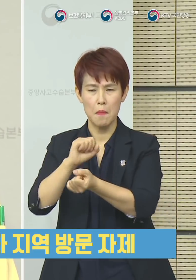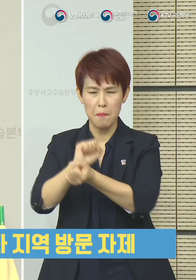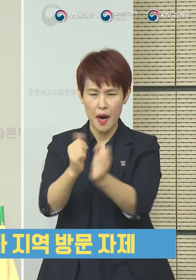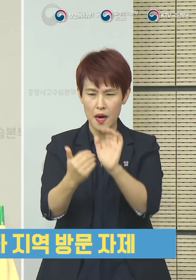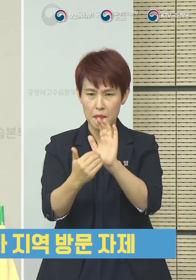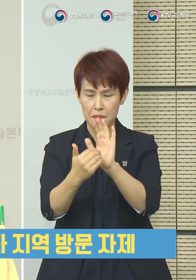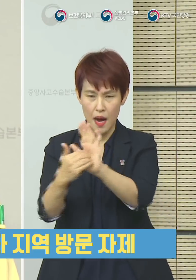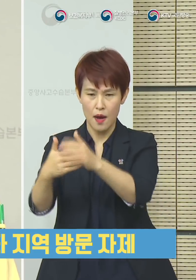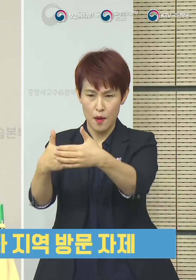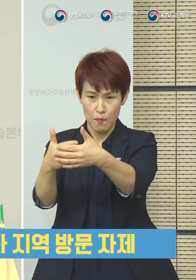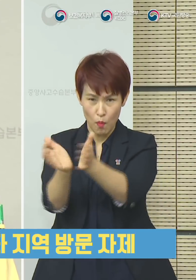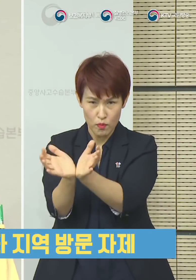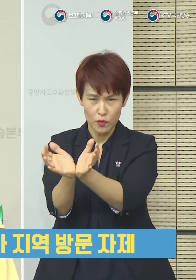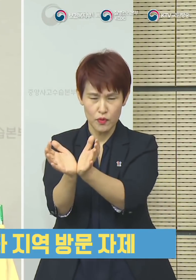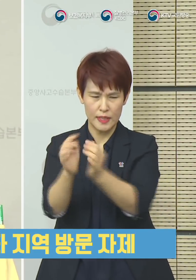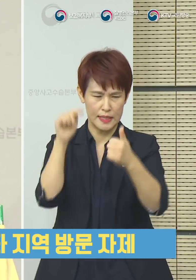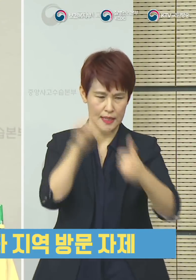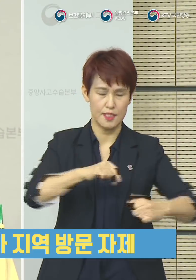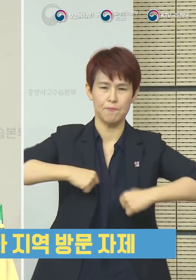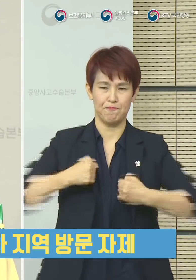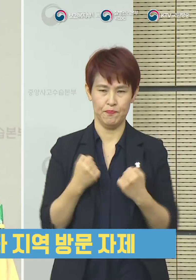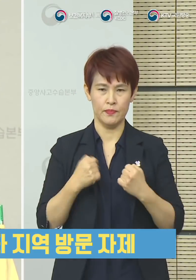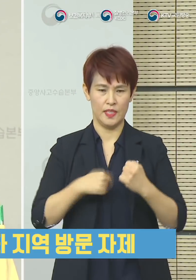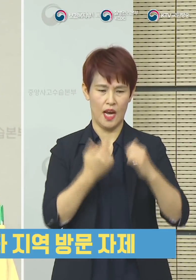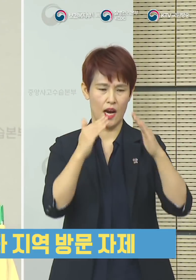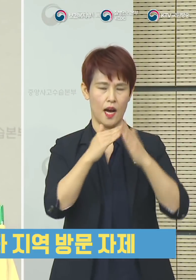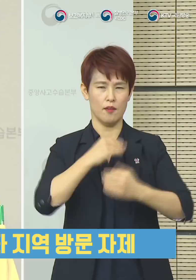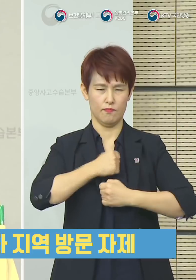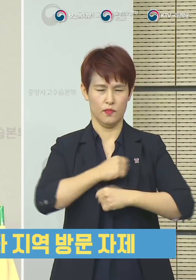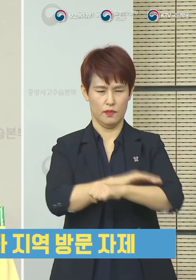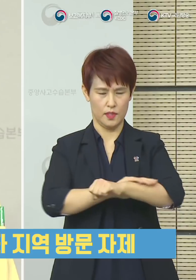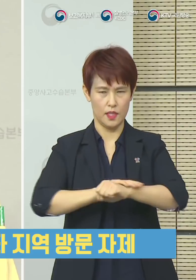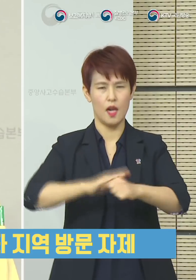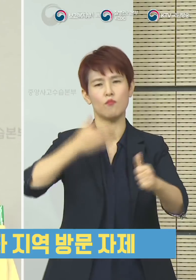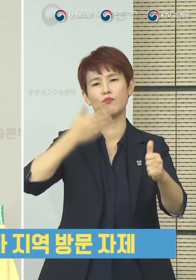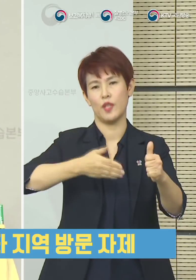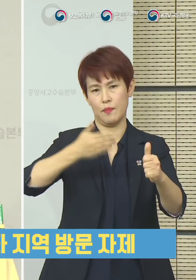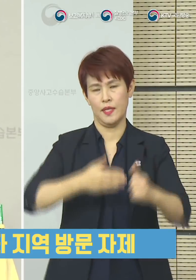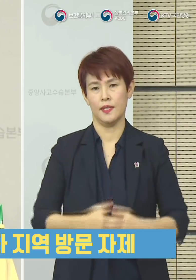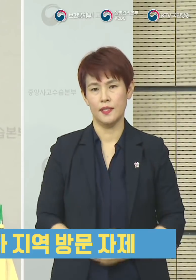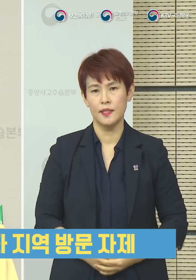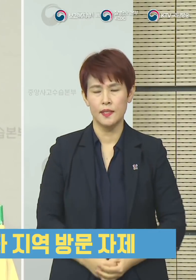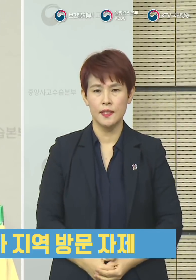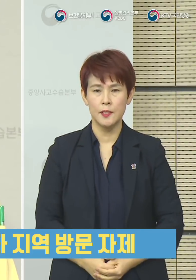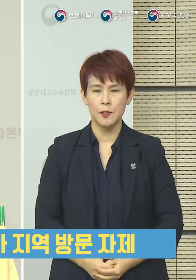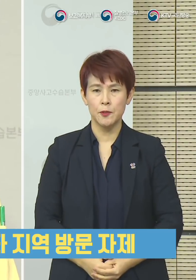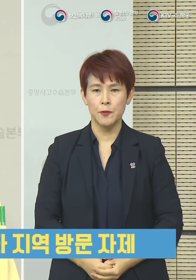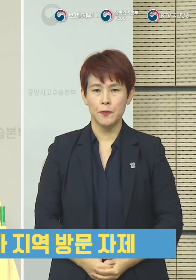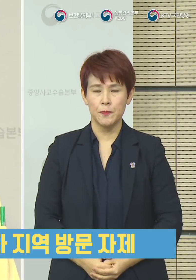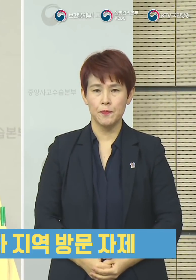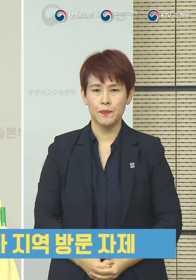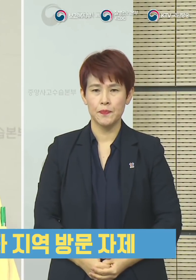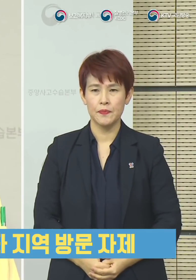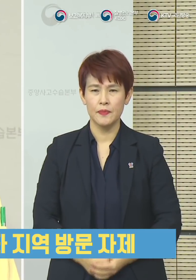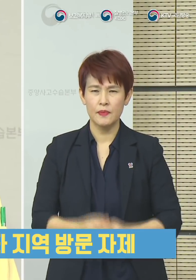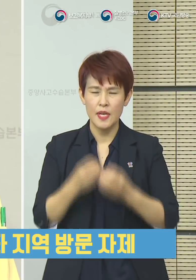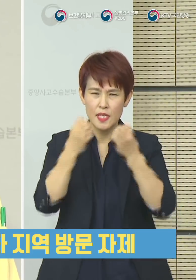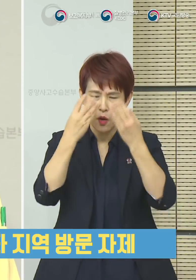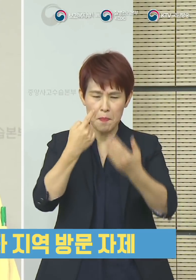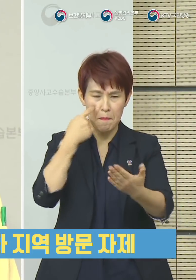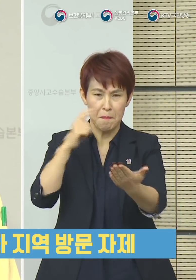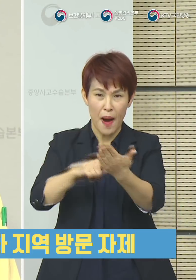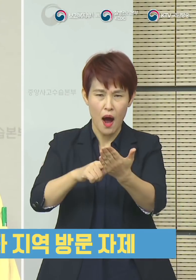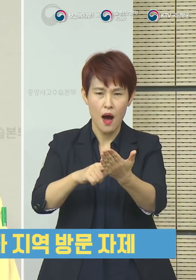방역당국의 지시를 따르고 자가격리 수칙 또한 철저히 지켜주실 것을 요청하였습니다. 새롭게